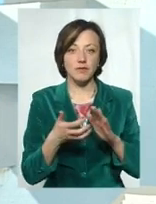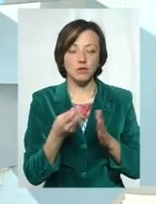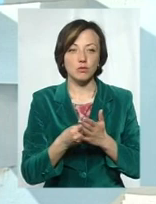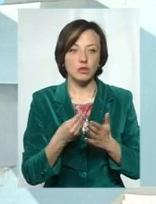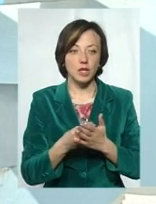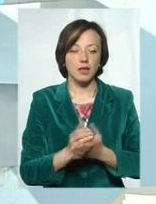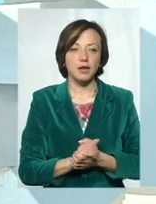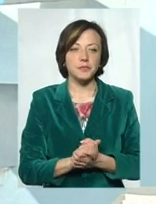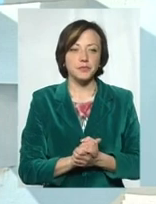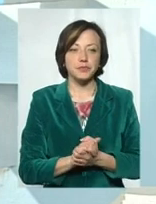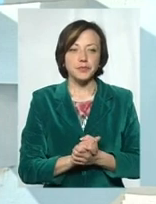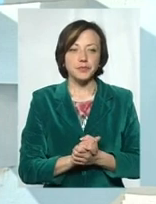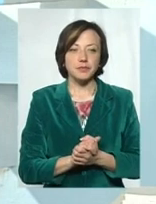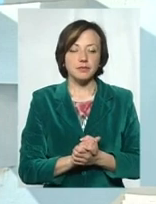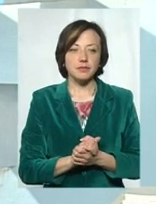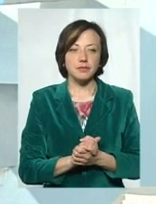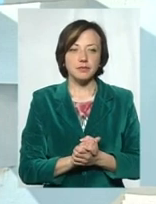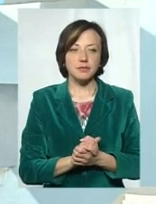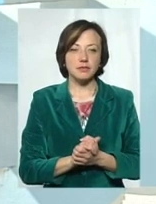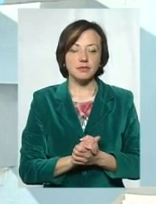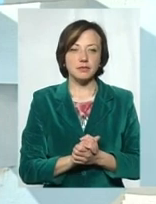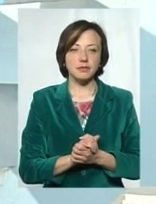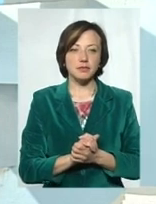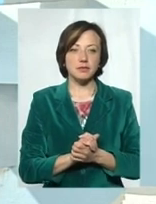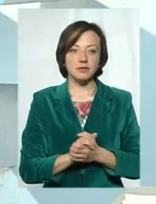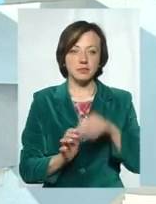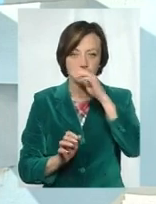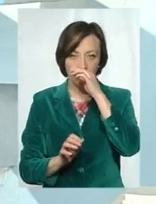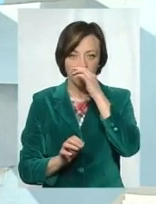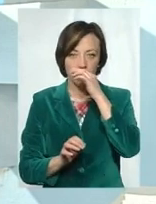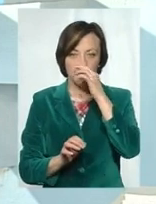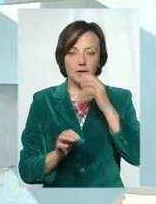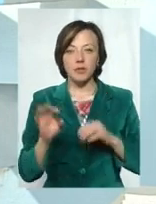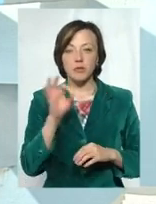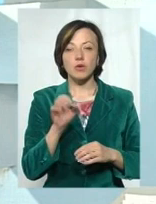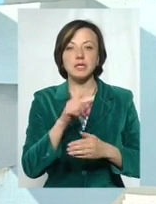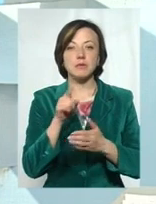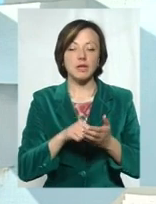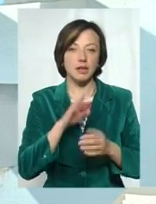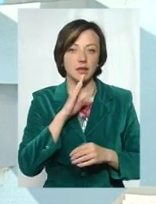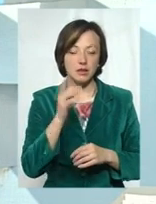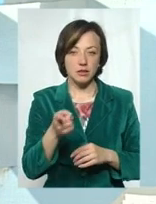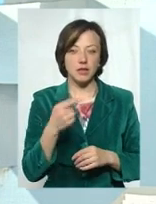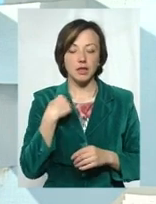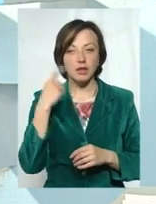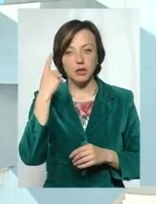бюджету. Щодо запитання глядачки, то, звісно, я думаю, що буде підвищення, але ми